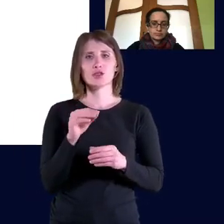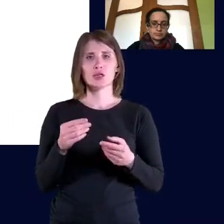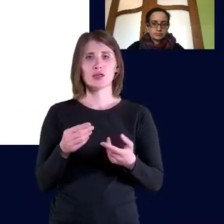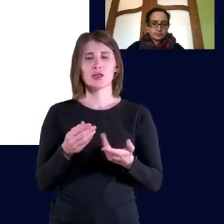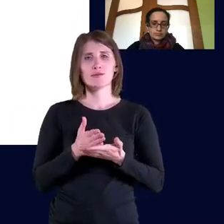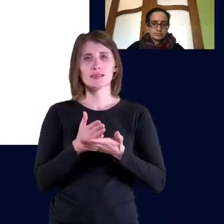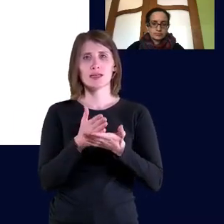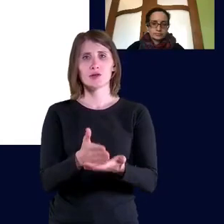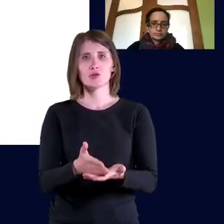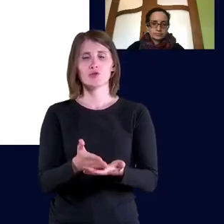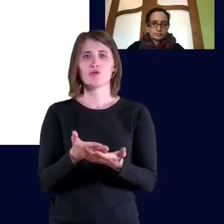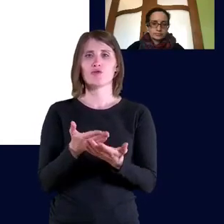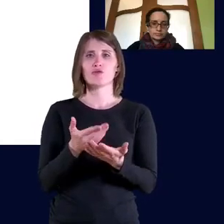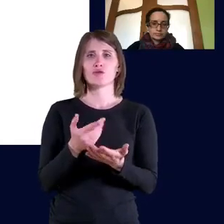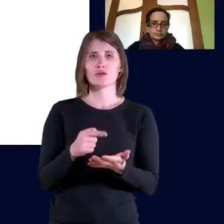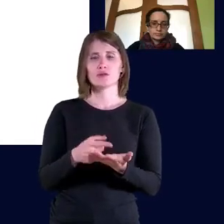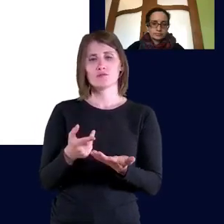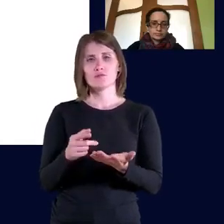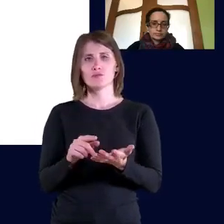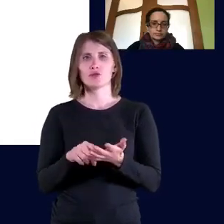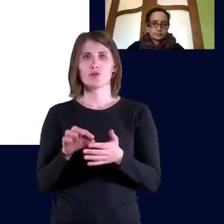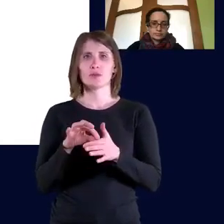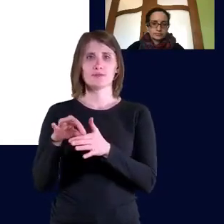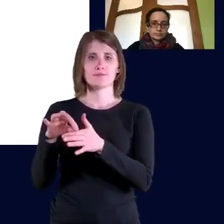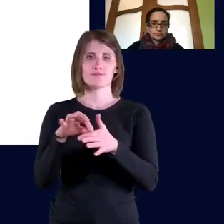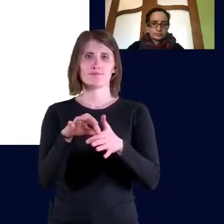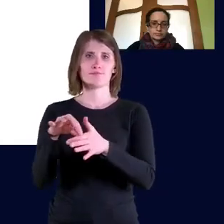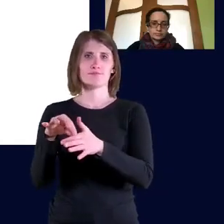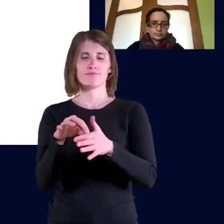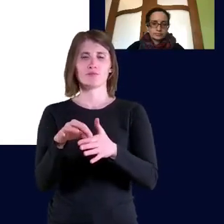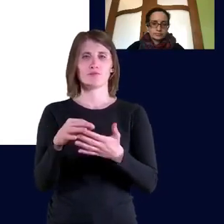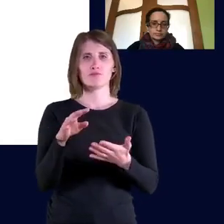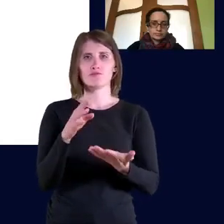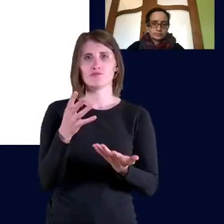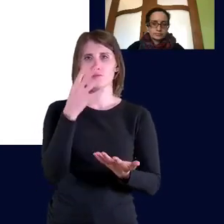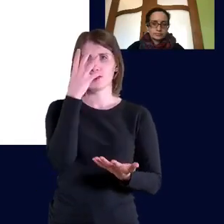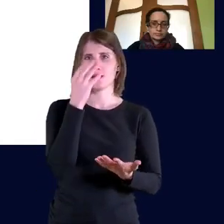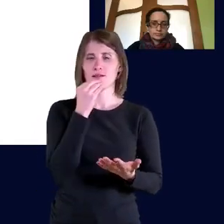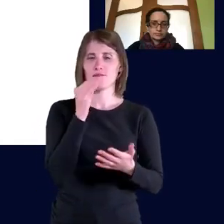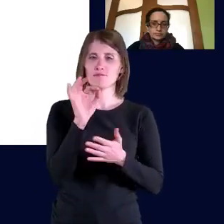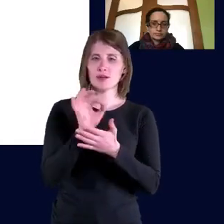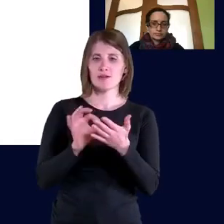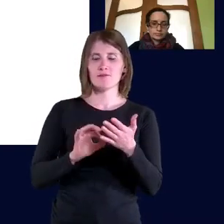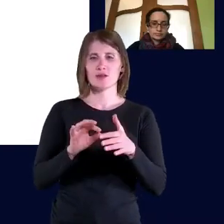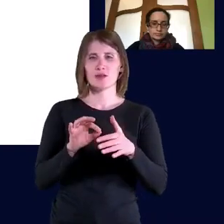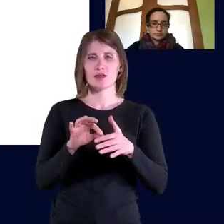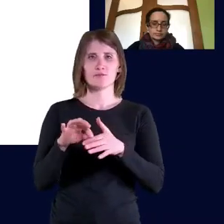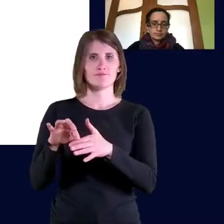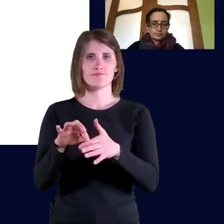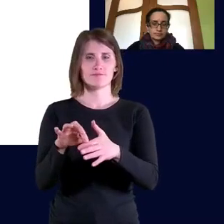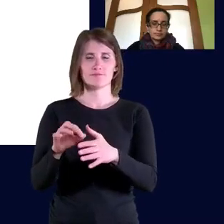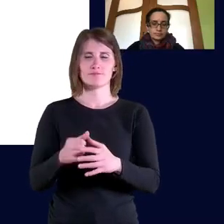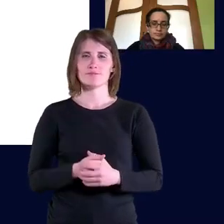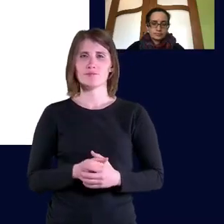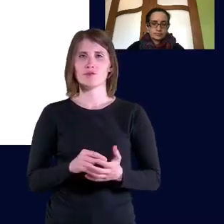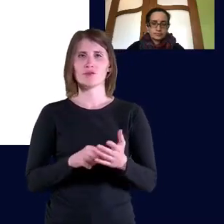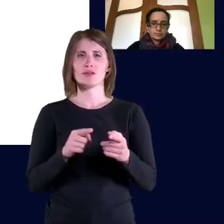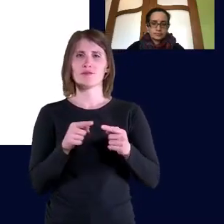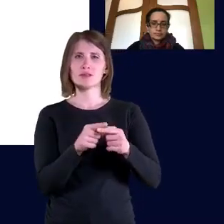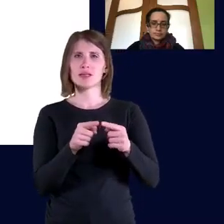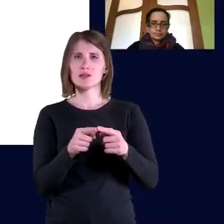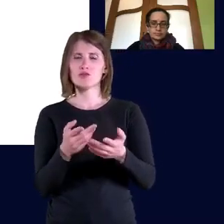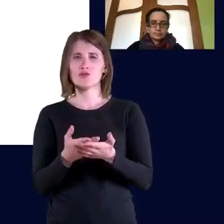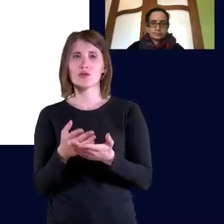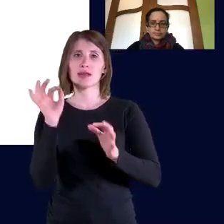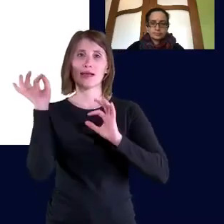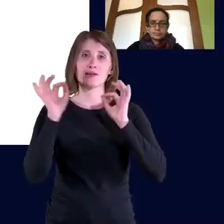pozwalają nawigować po takiej grafice i podane są te wskazówki jako